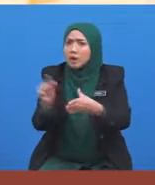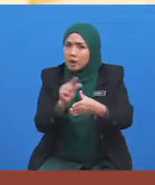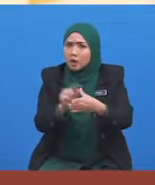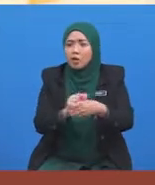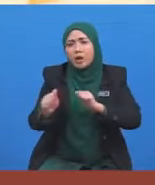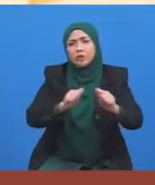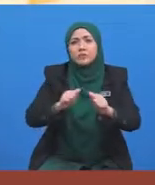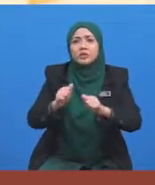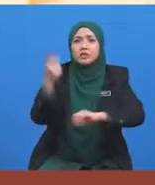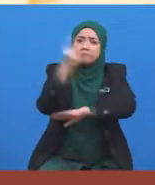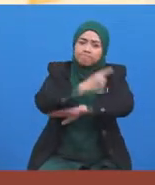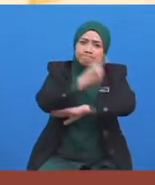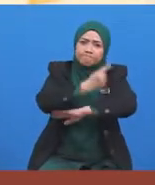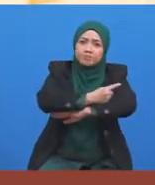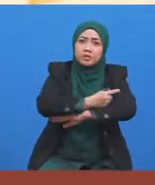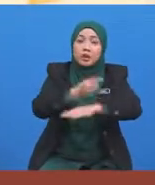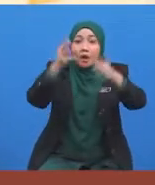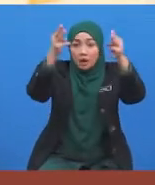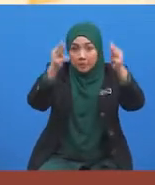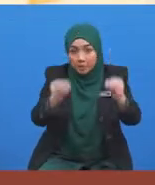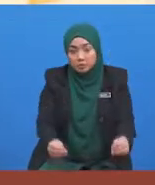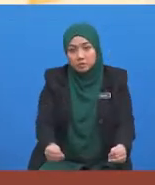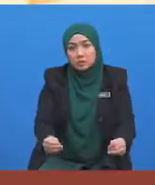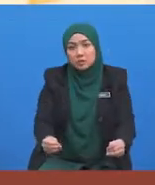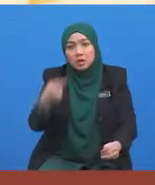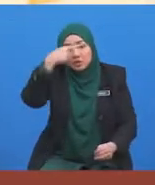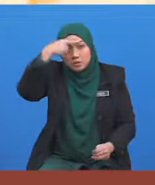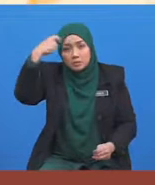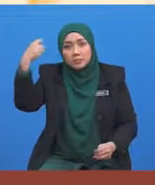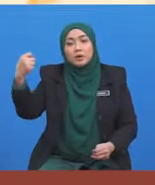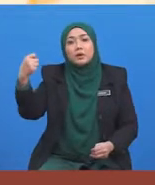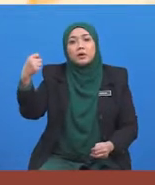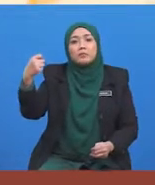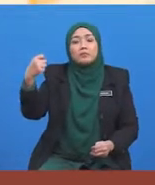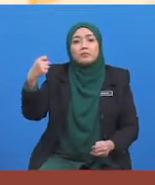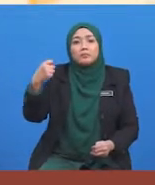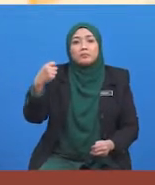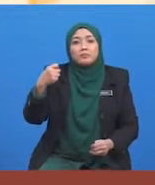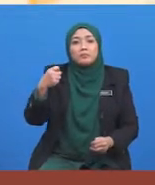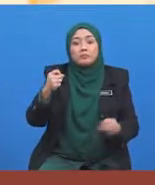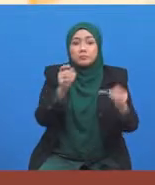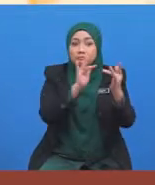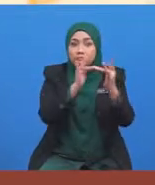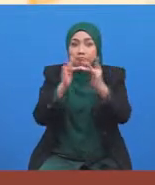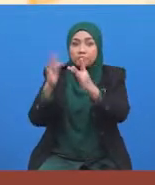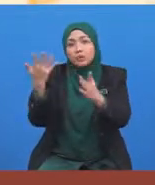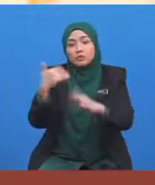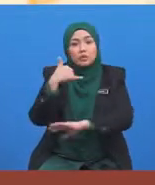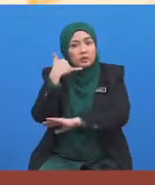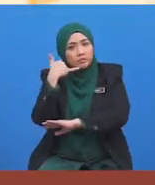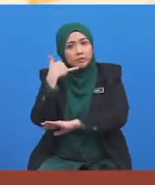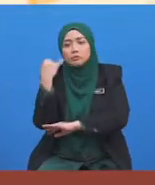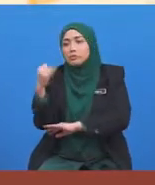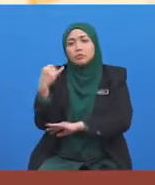harian penduduk di kawasan sekitar kerana talian telekomunikasi tidak dapat berfungsi buat sementara waktu.